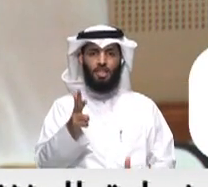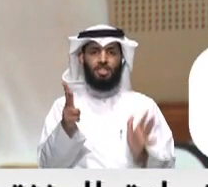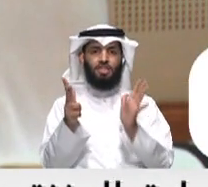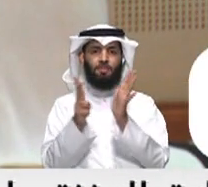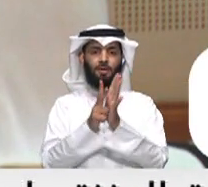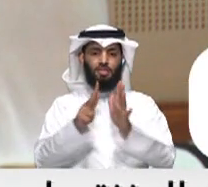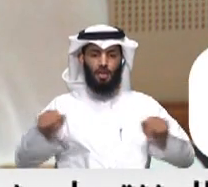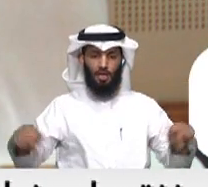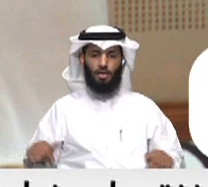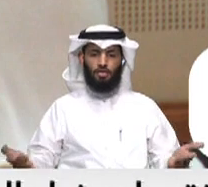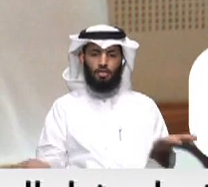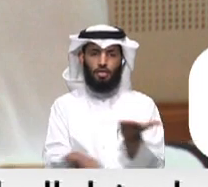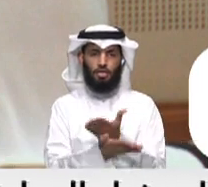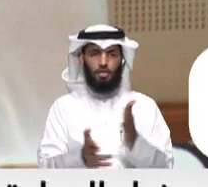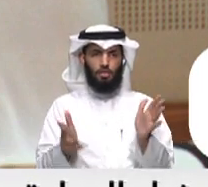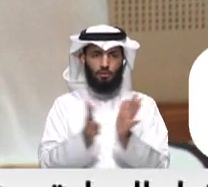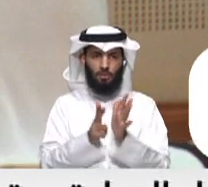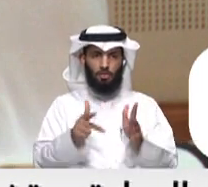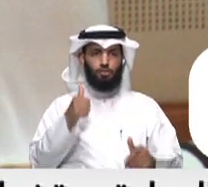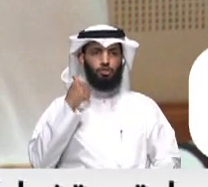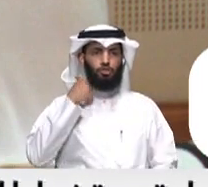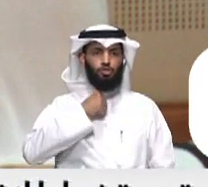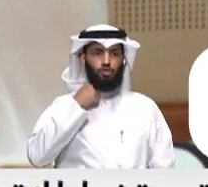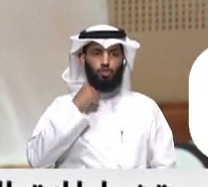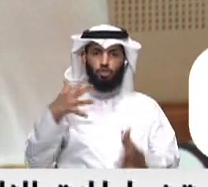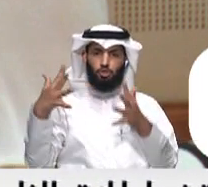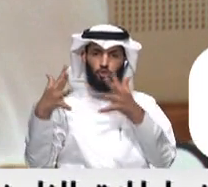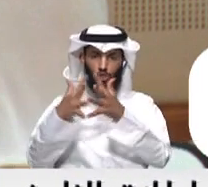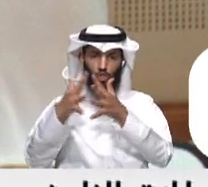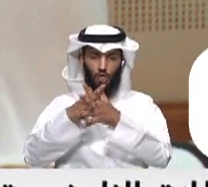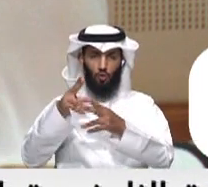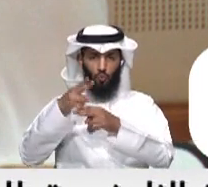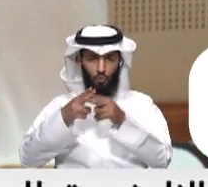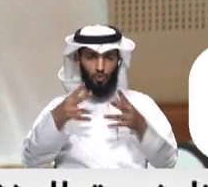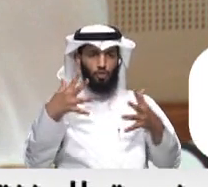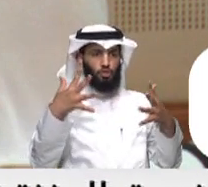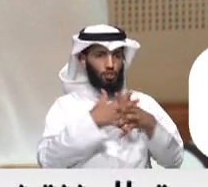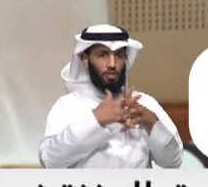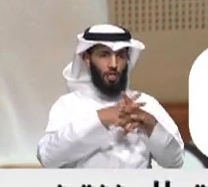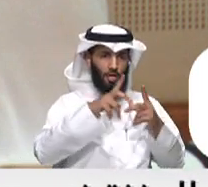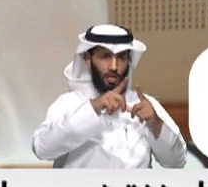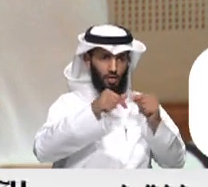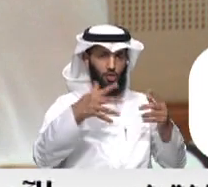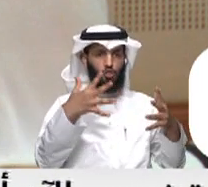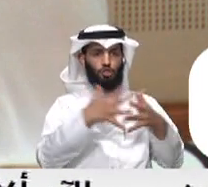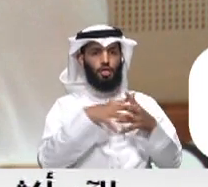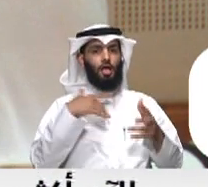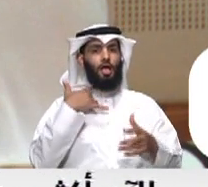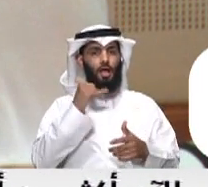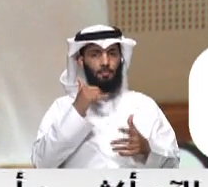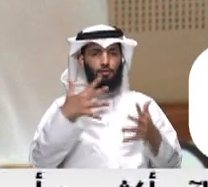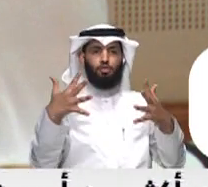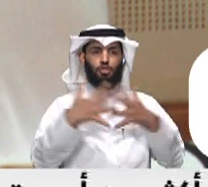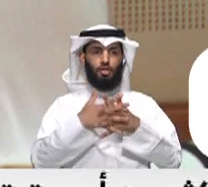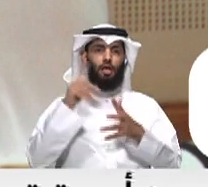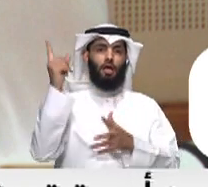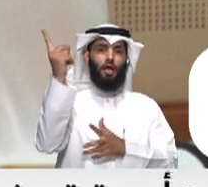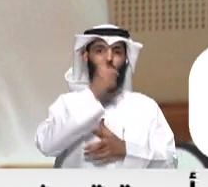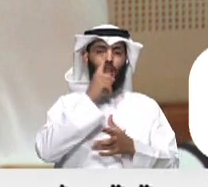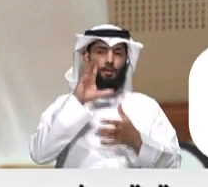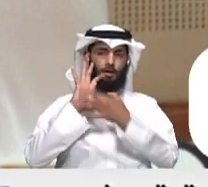جديدا ستنفذ من خلال شركات محليه وخليجيه وعربيه وعالميه على طريق